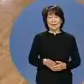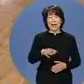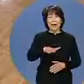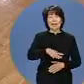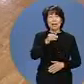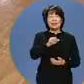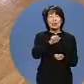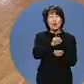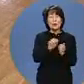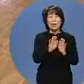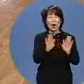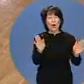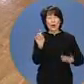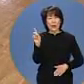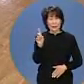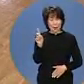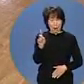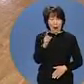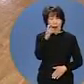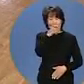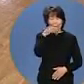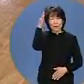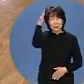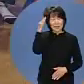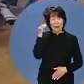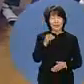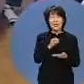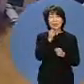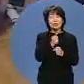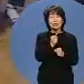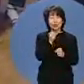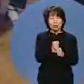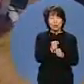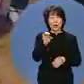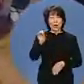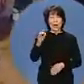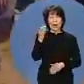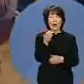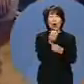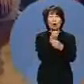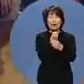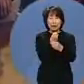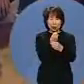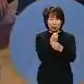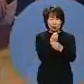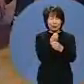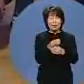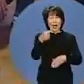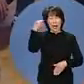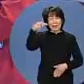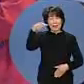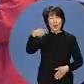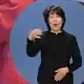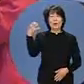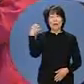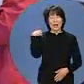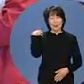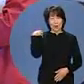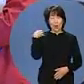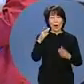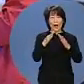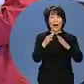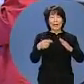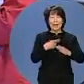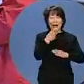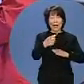初日午後から行われたのは廃油を使ったエコキャンドル作り。指導は生駒山